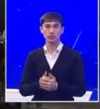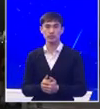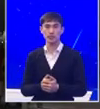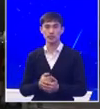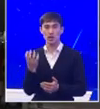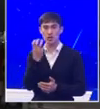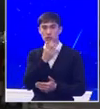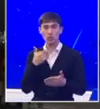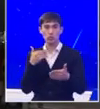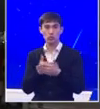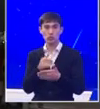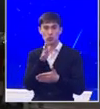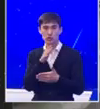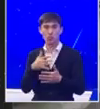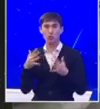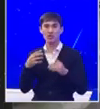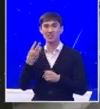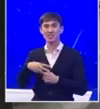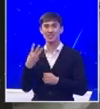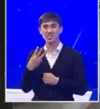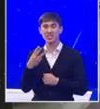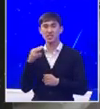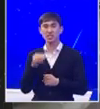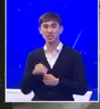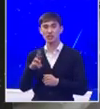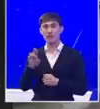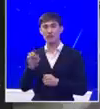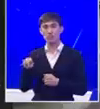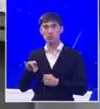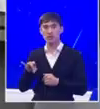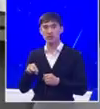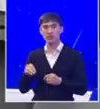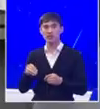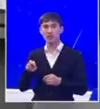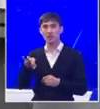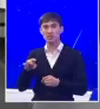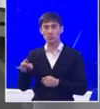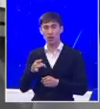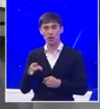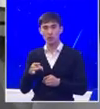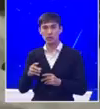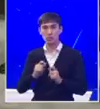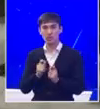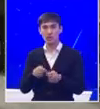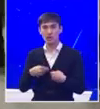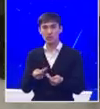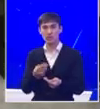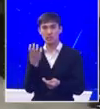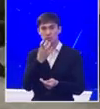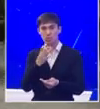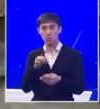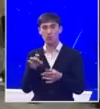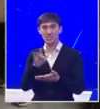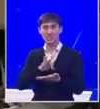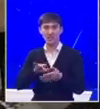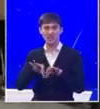Тепло досрочно. Более 33 тысяч квадратных метров заселили новоселы в Талгарском районе с подачи тепла от централизованной